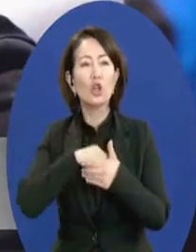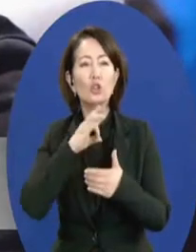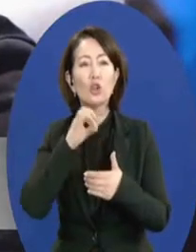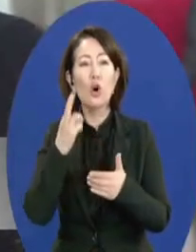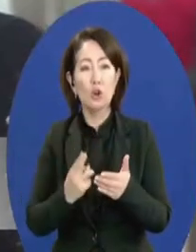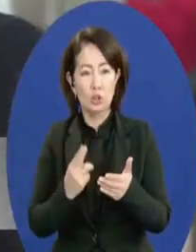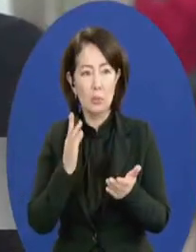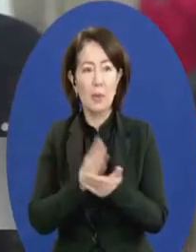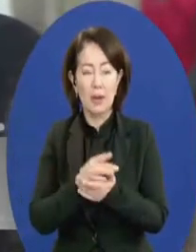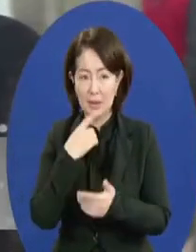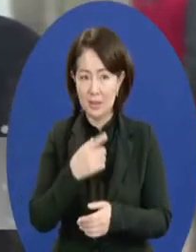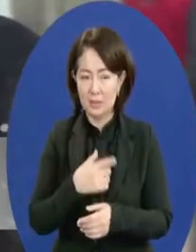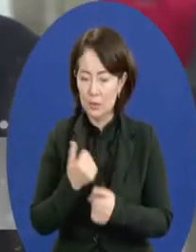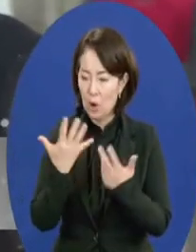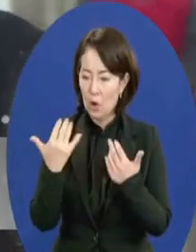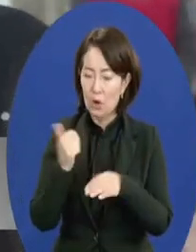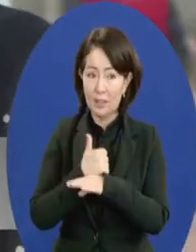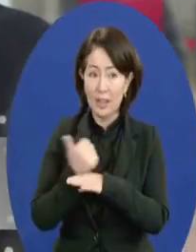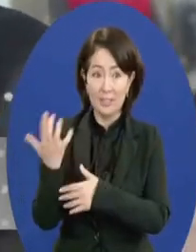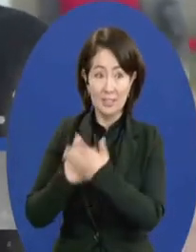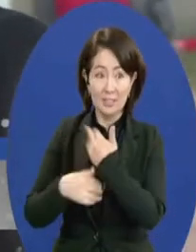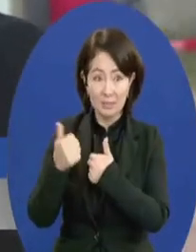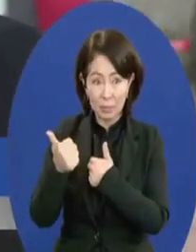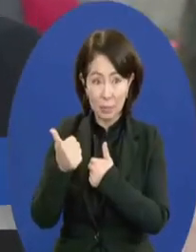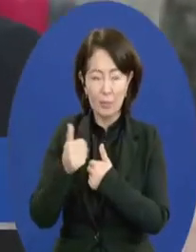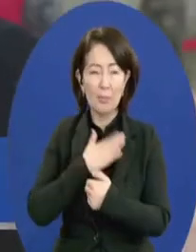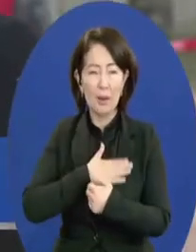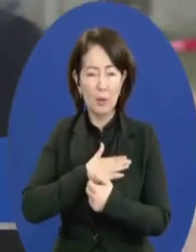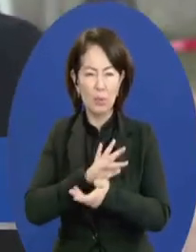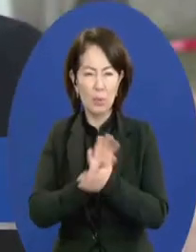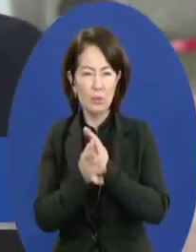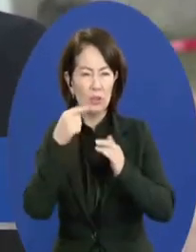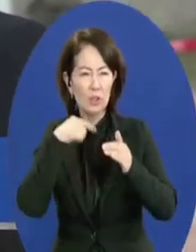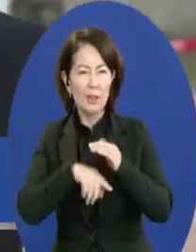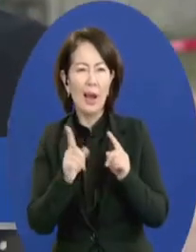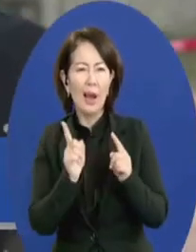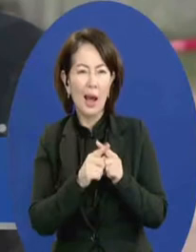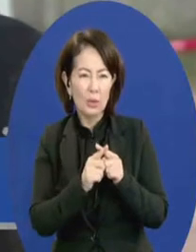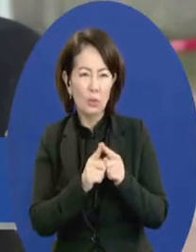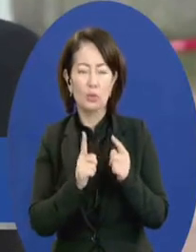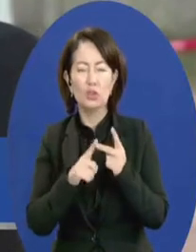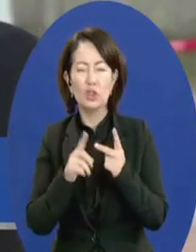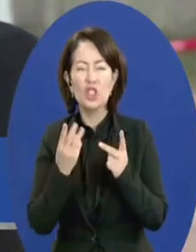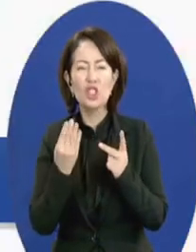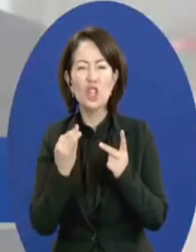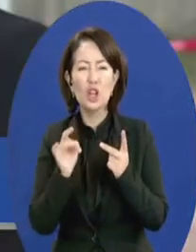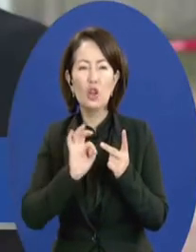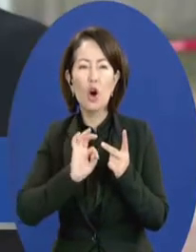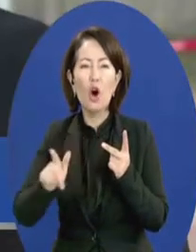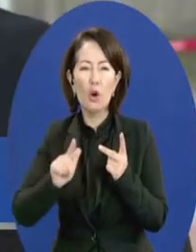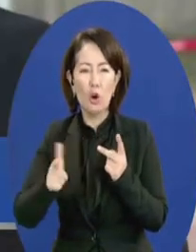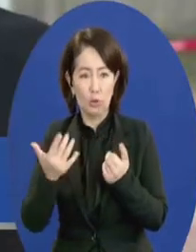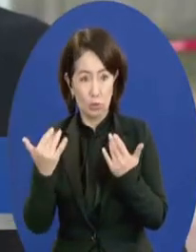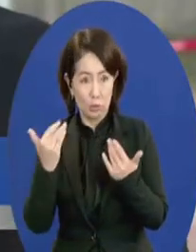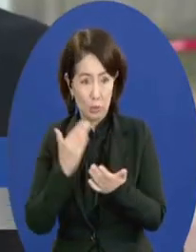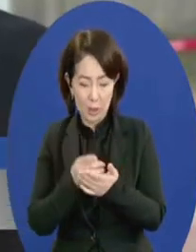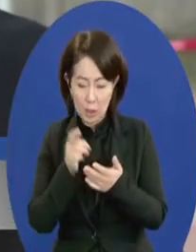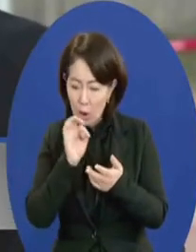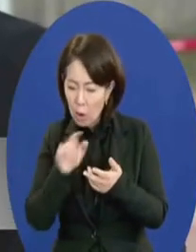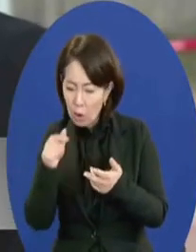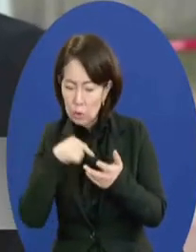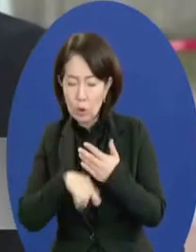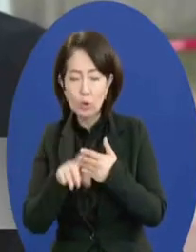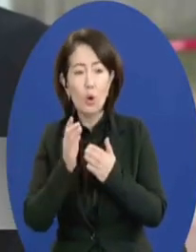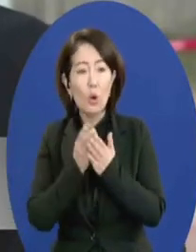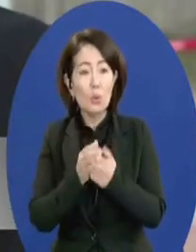ярьж байна. Олон жуулч ирсэн баяртай байдаг ч гэсэн үүний ард ингээ маш их олон хатуу болоо одоо шингэн хог хаягдлыг үлддэг. Тэгэхээр одоо яг энэ дээр одоо Хөвсгөл